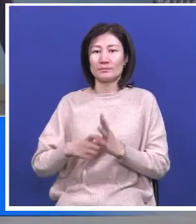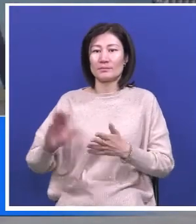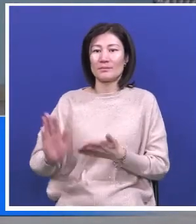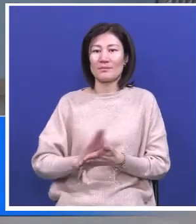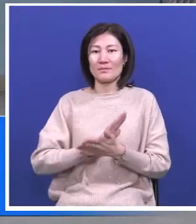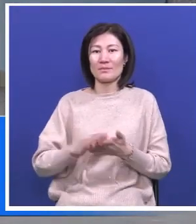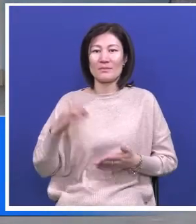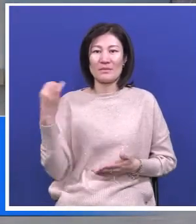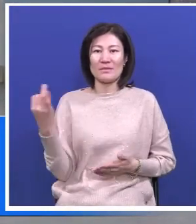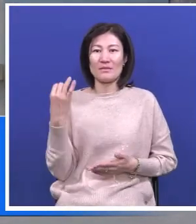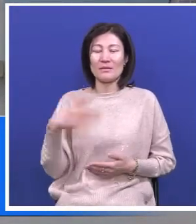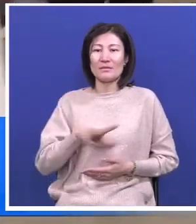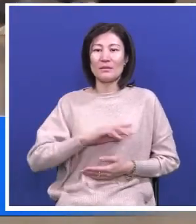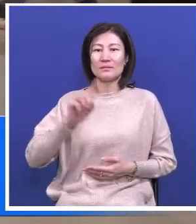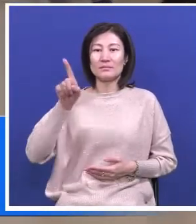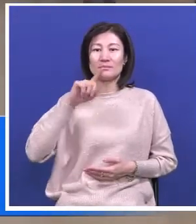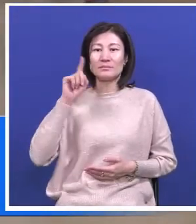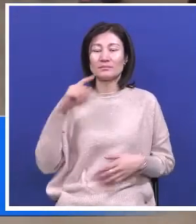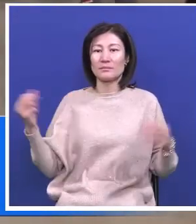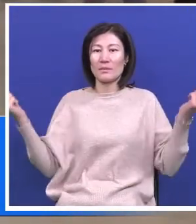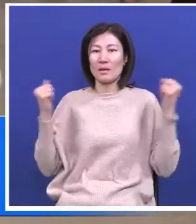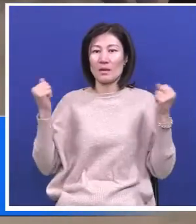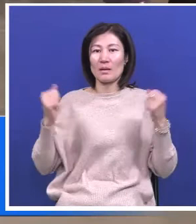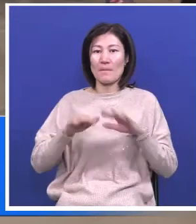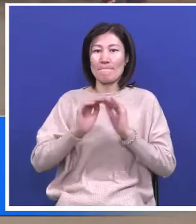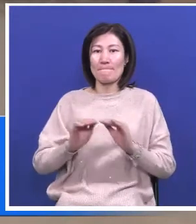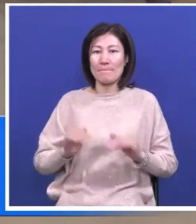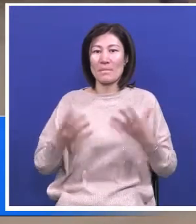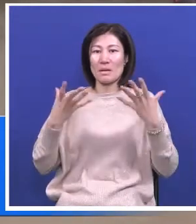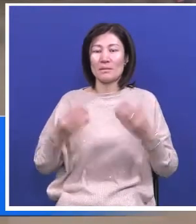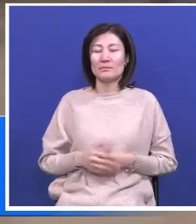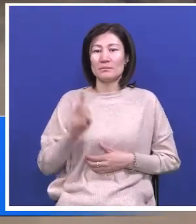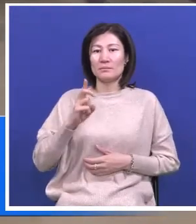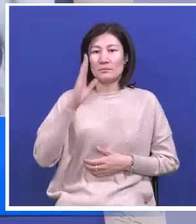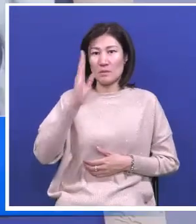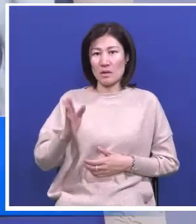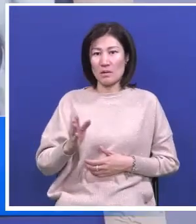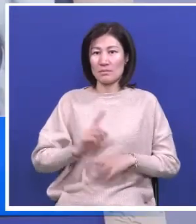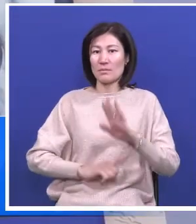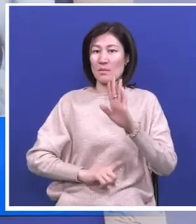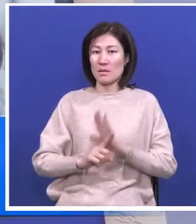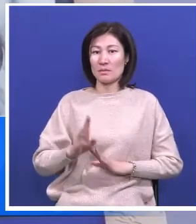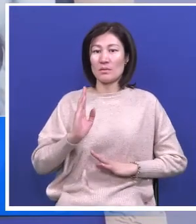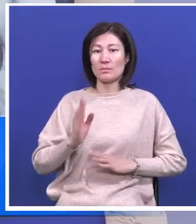болуы қызығушылық танытқан жастар мен спортқа ден қойған балалардың жарқын болашақ